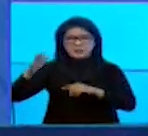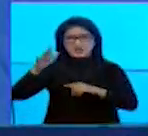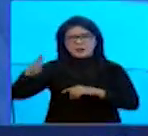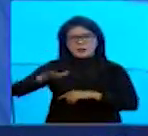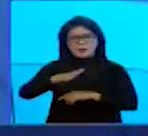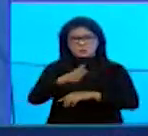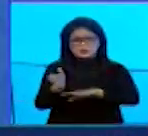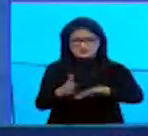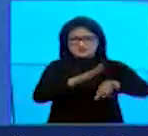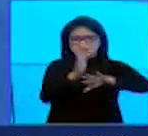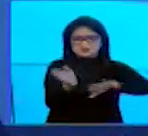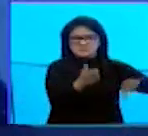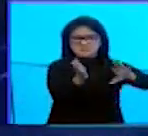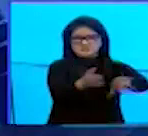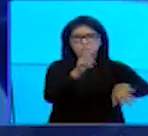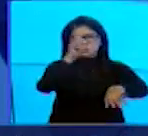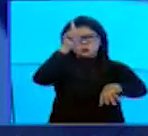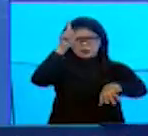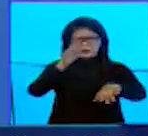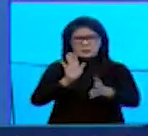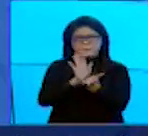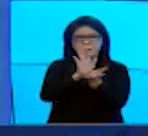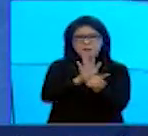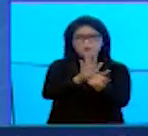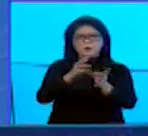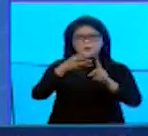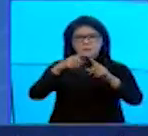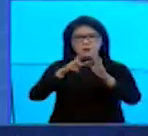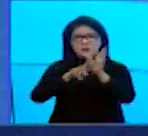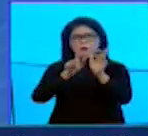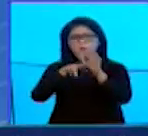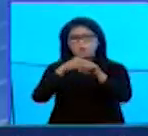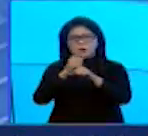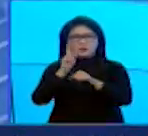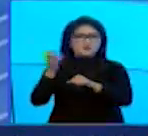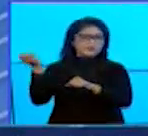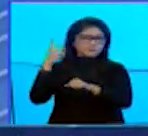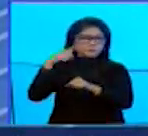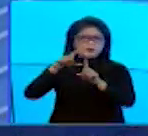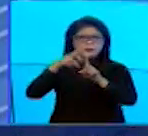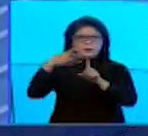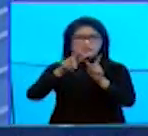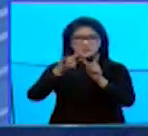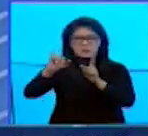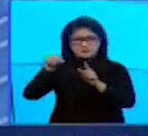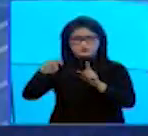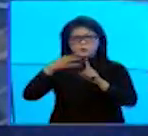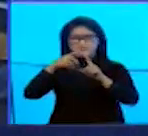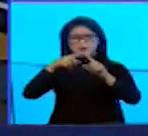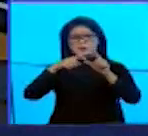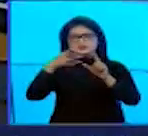Pelabuhan celukan bawang kita langsung bergabung dengan Dewi Umar Yati best of sand Yahudi Kuta Bali